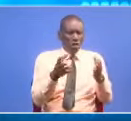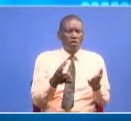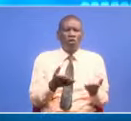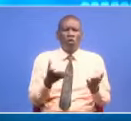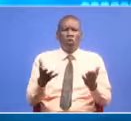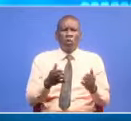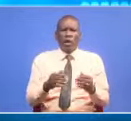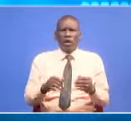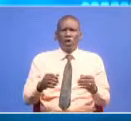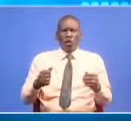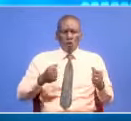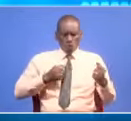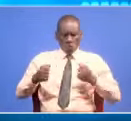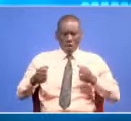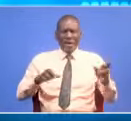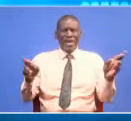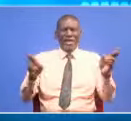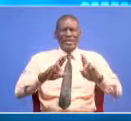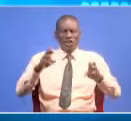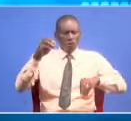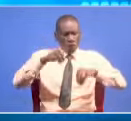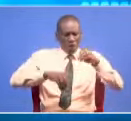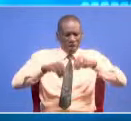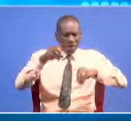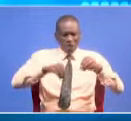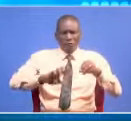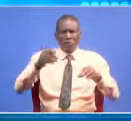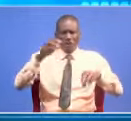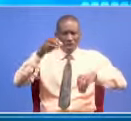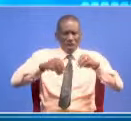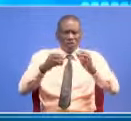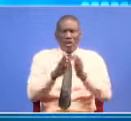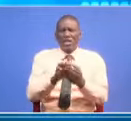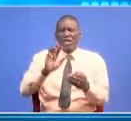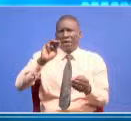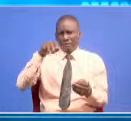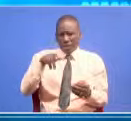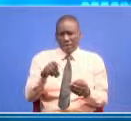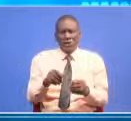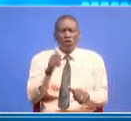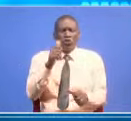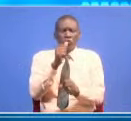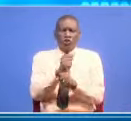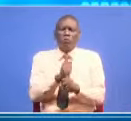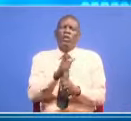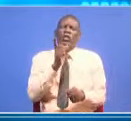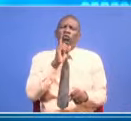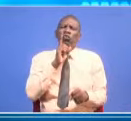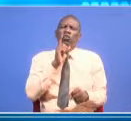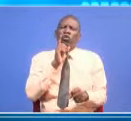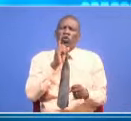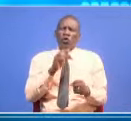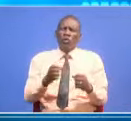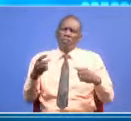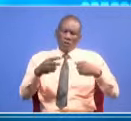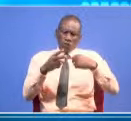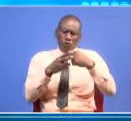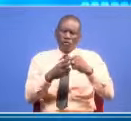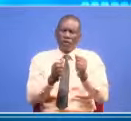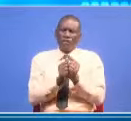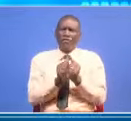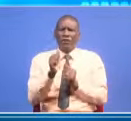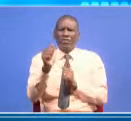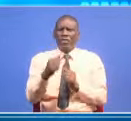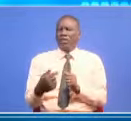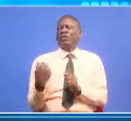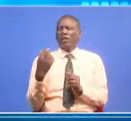Taifa la Rwanda liko tayari kuchaguzi wake wa rais na ubunge utakaofanyika hapo kesho Julai tarehe 15. Idadi ya